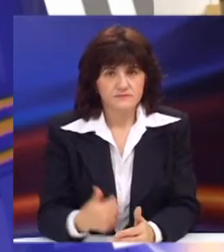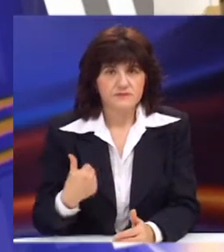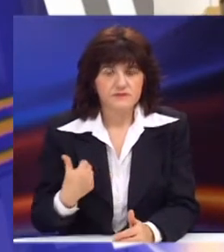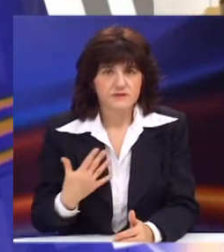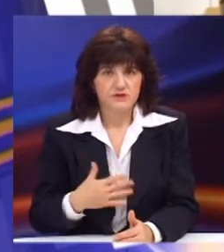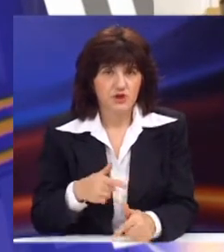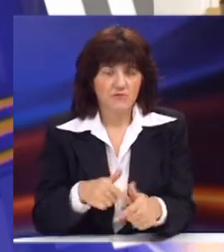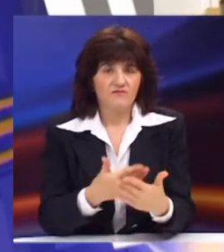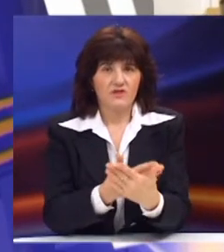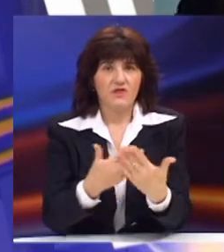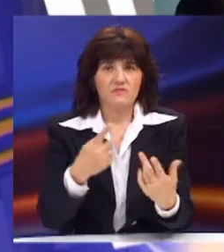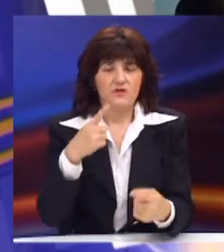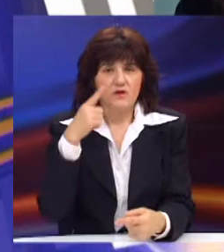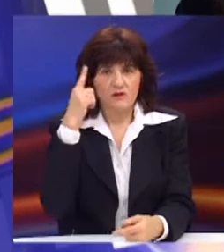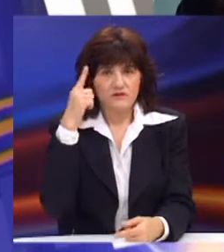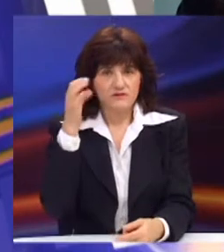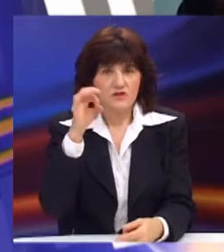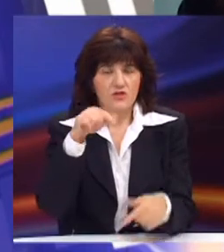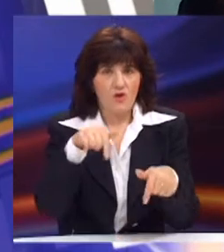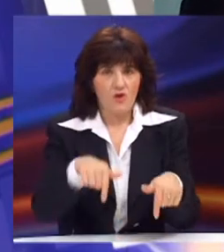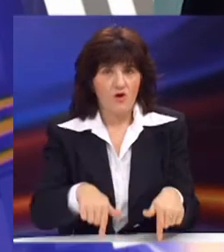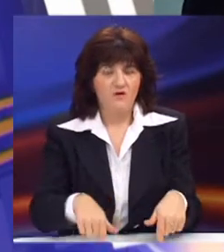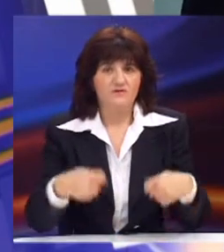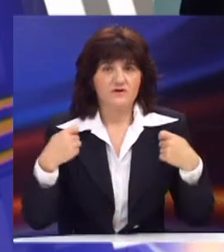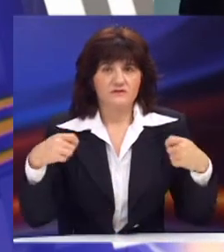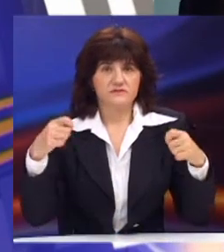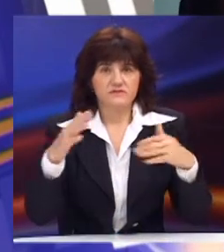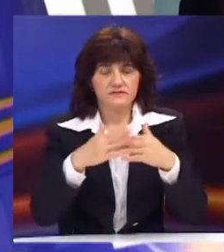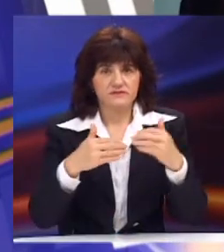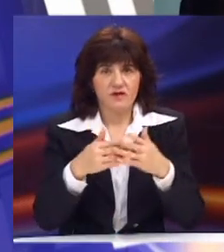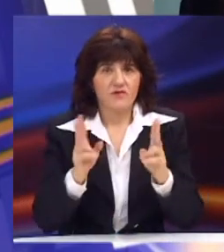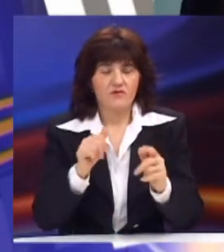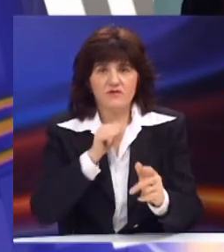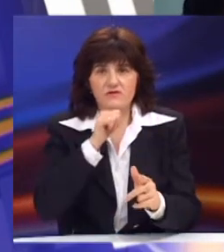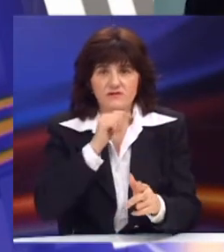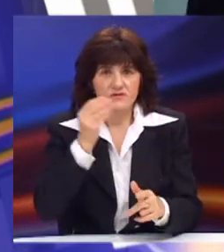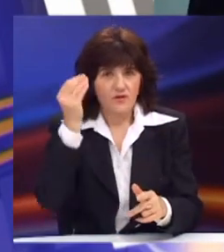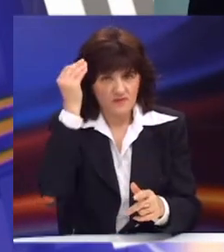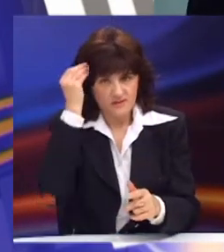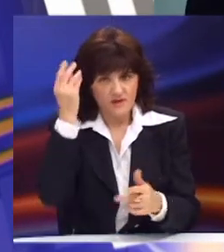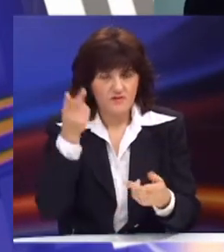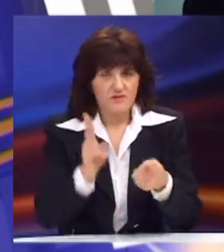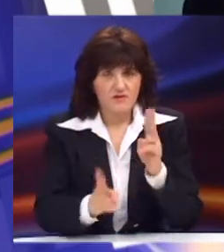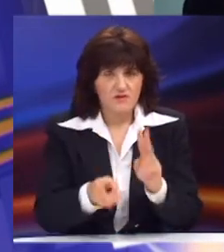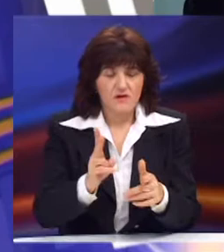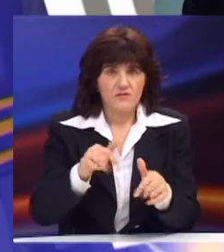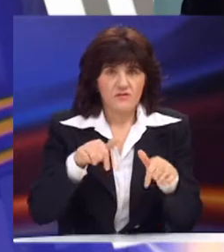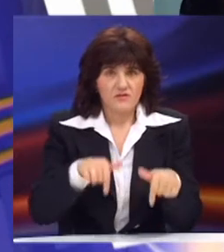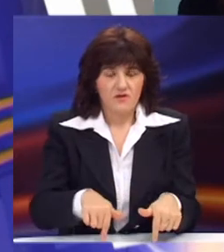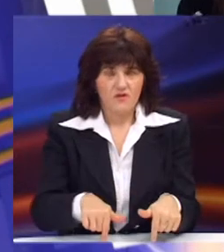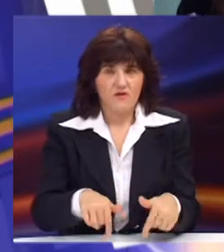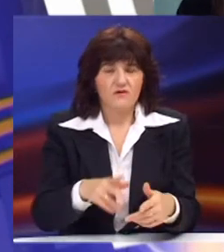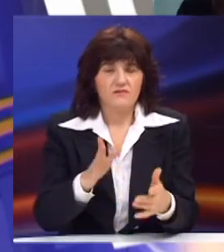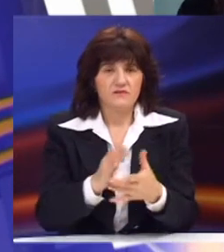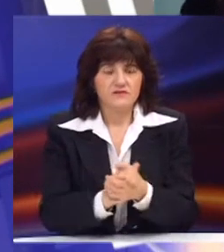svesni. Želeli smo da ova izložba progovori o sećanjima ove zgrade i da progovori o načinu na koji formiramo sećanje i o načinu